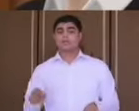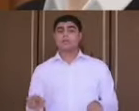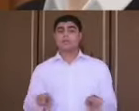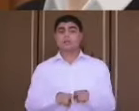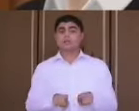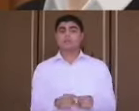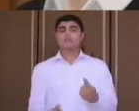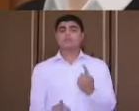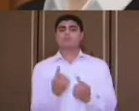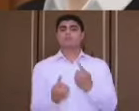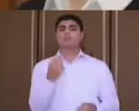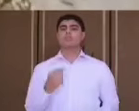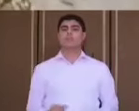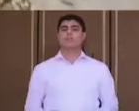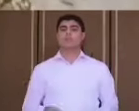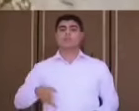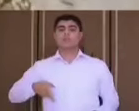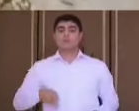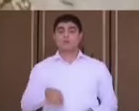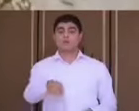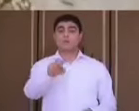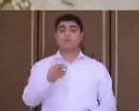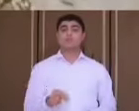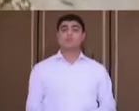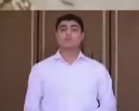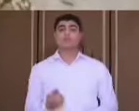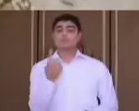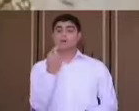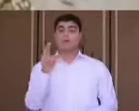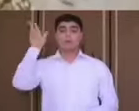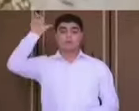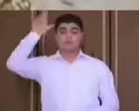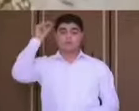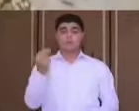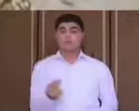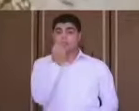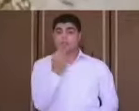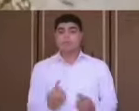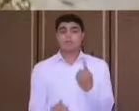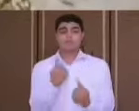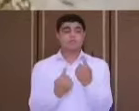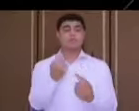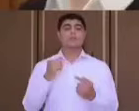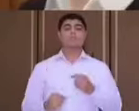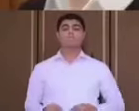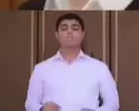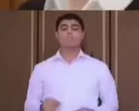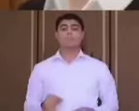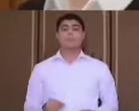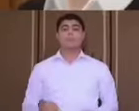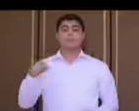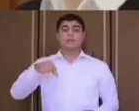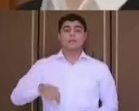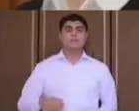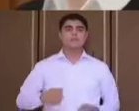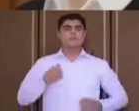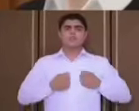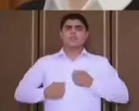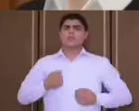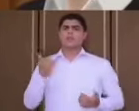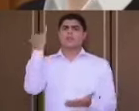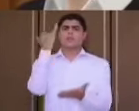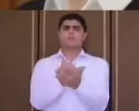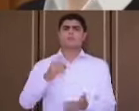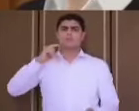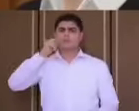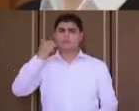الشعير، وأثناء مروره مال واحد من الحمير بتاعة الفلاح وأكل من الشعير.